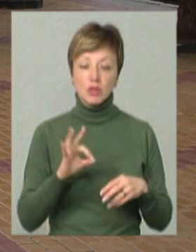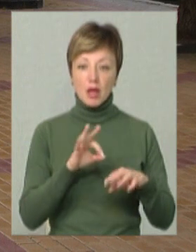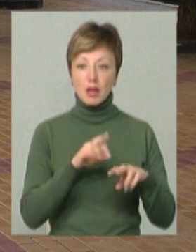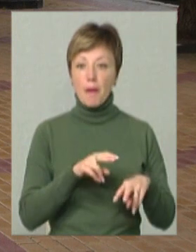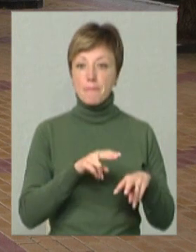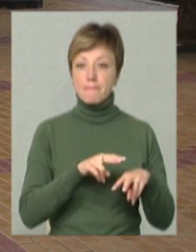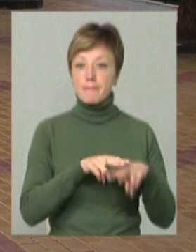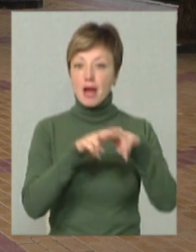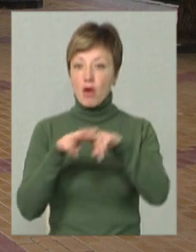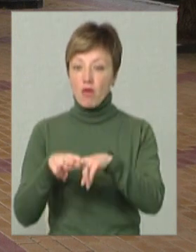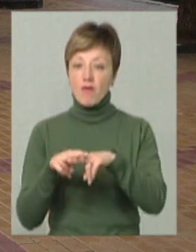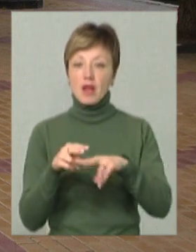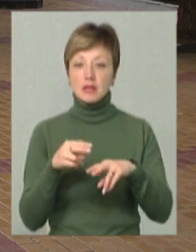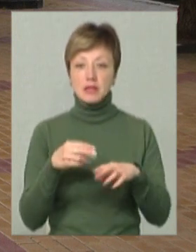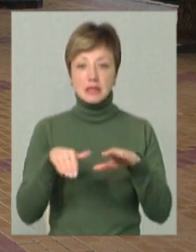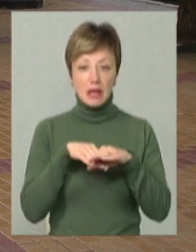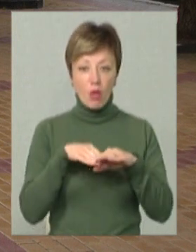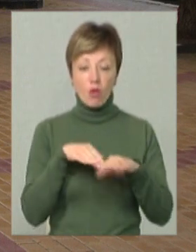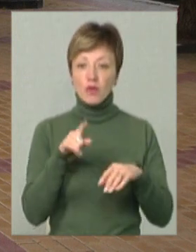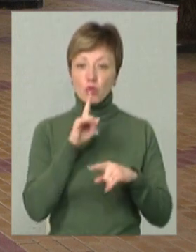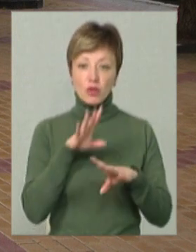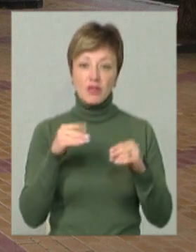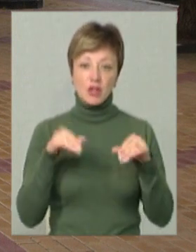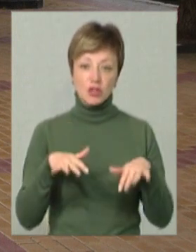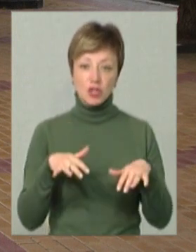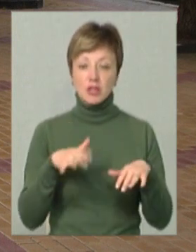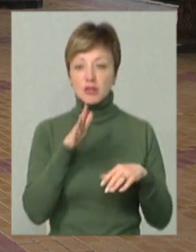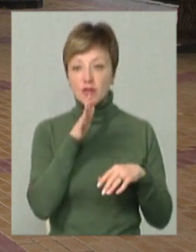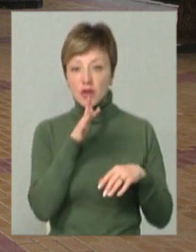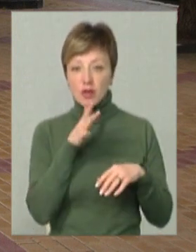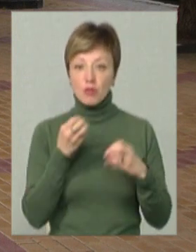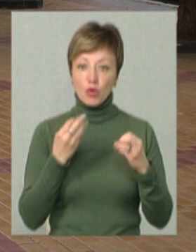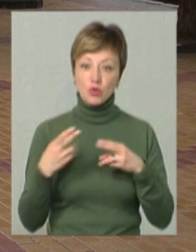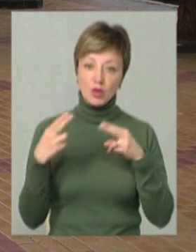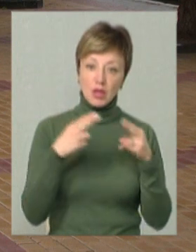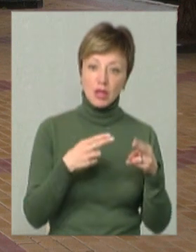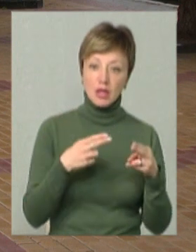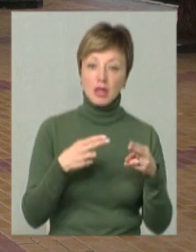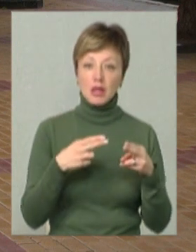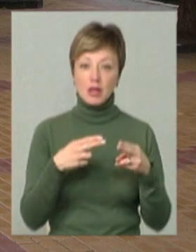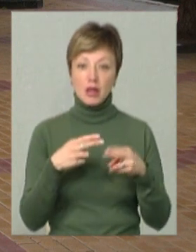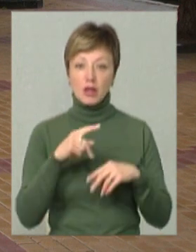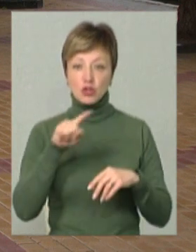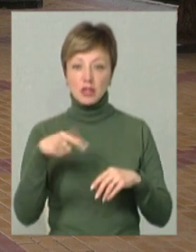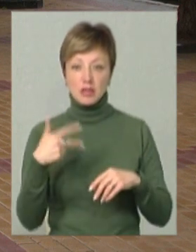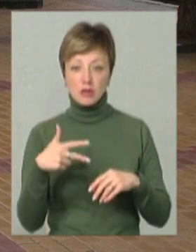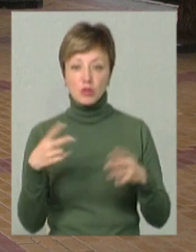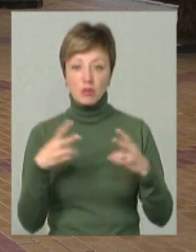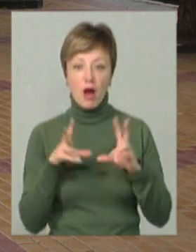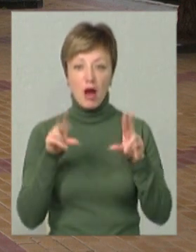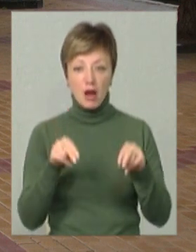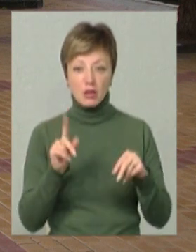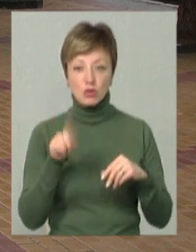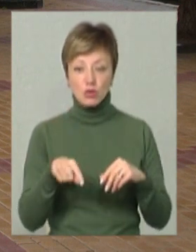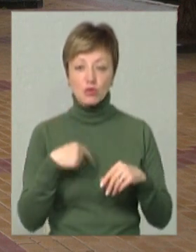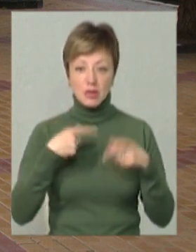одразу задатку. Чому? Тому що він не буде витрачати зайвий час, просто йому їхати 1,5 години, і йому потрібна гарантія